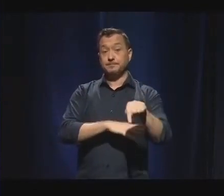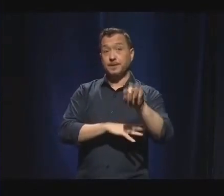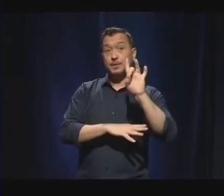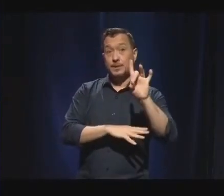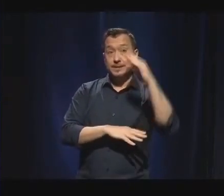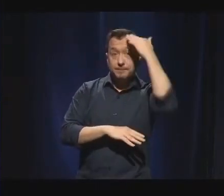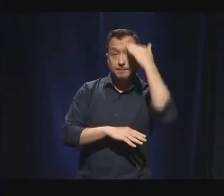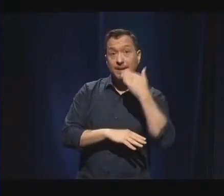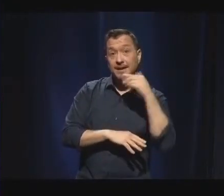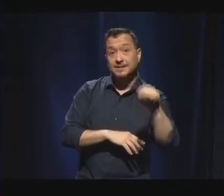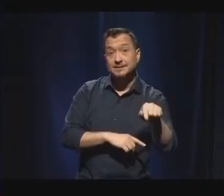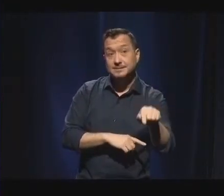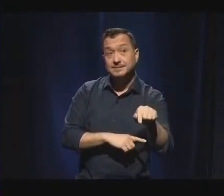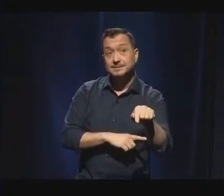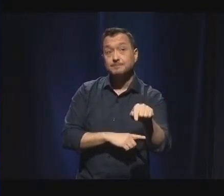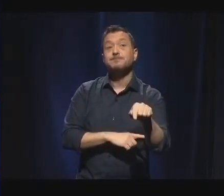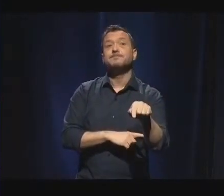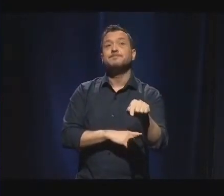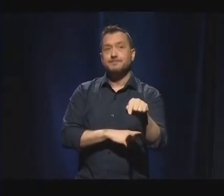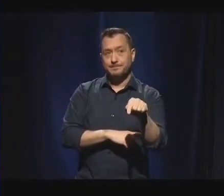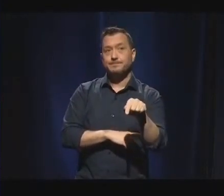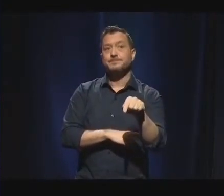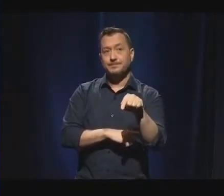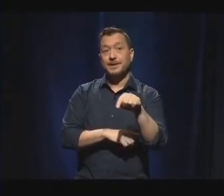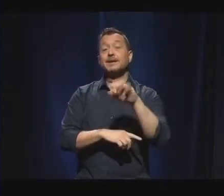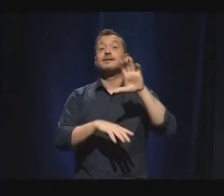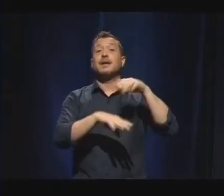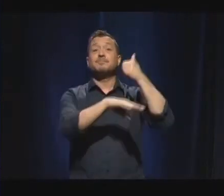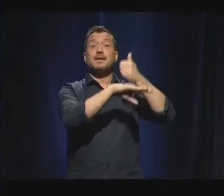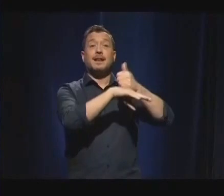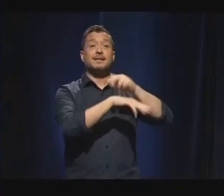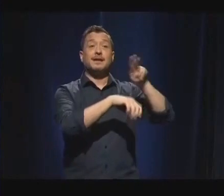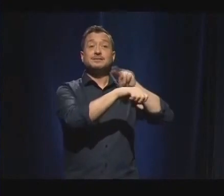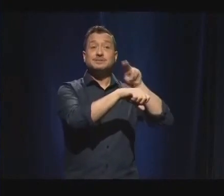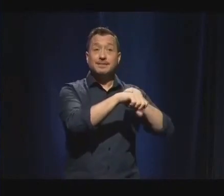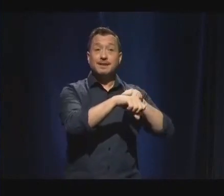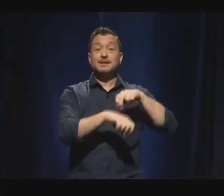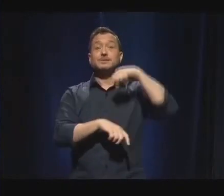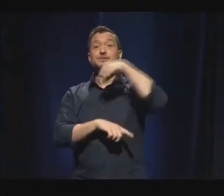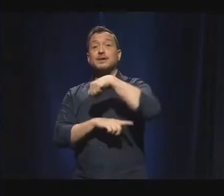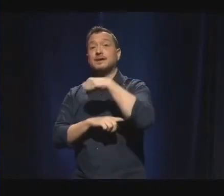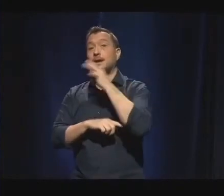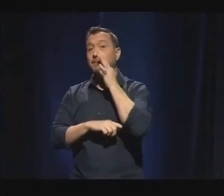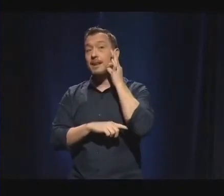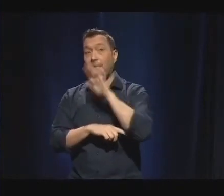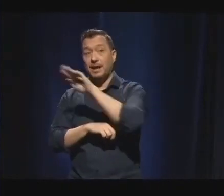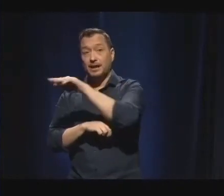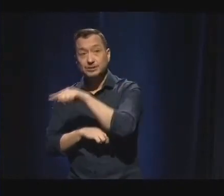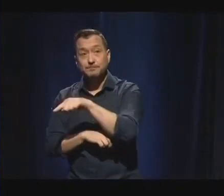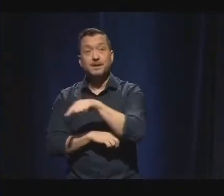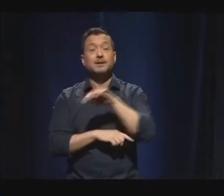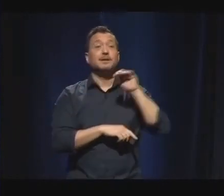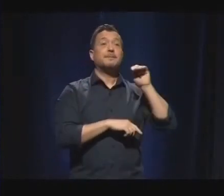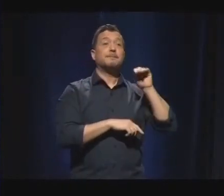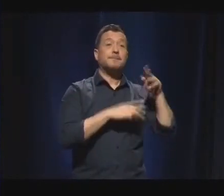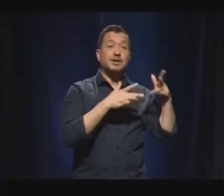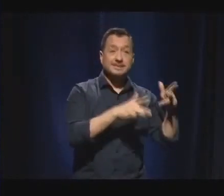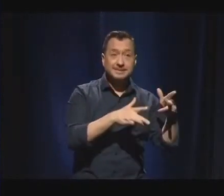les régions de la Capitale-Nationale, Chaudière-Appalaches, Mauricie, Estrie, Centre du Québec